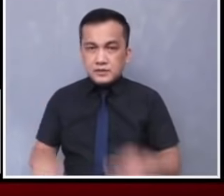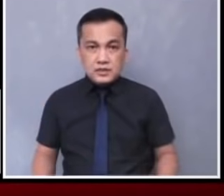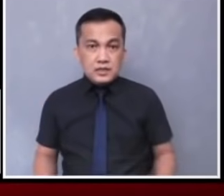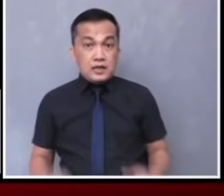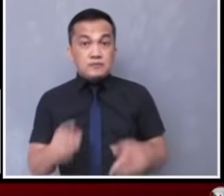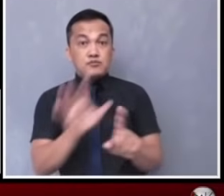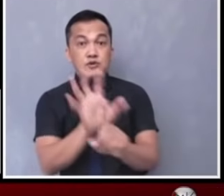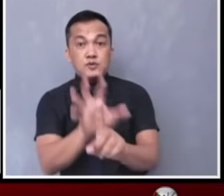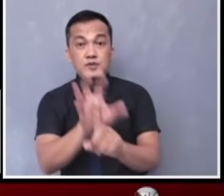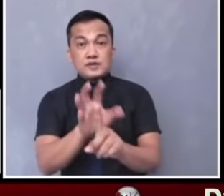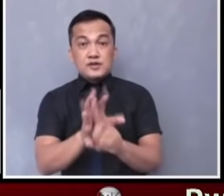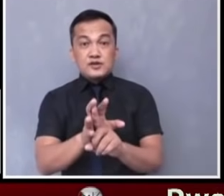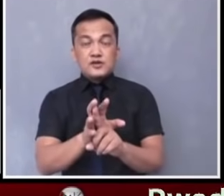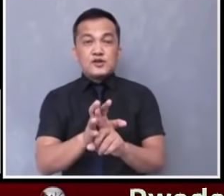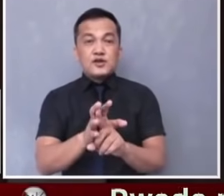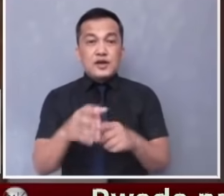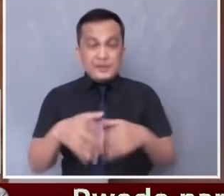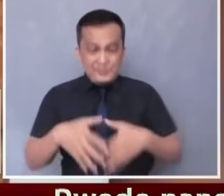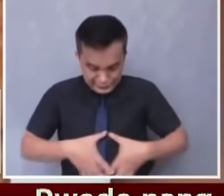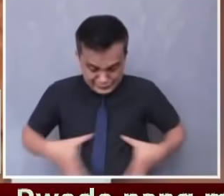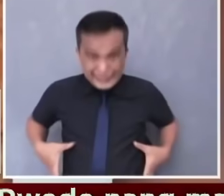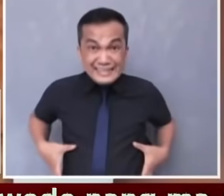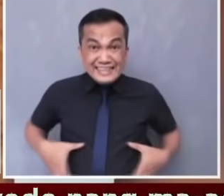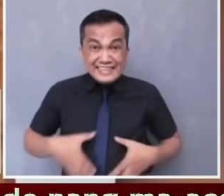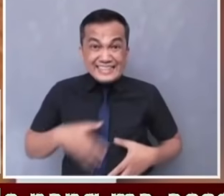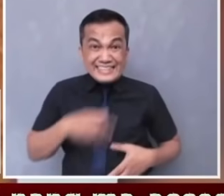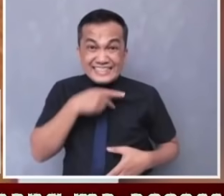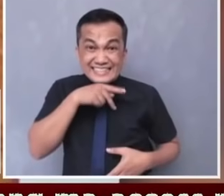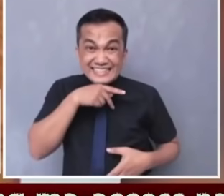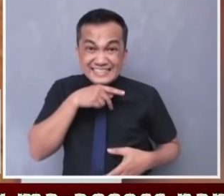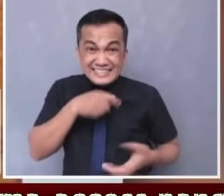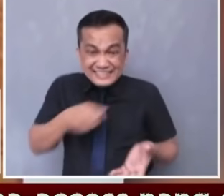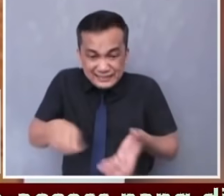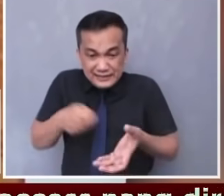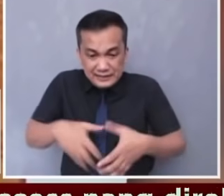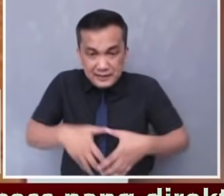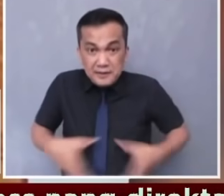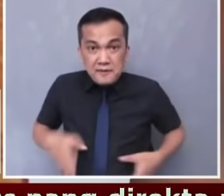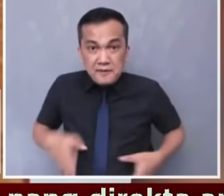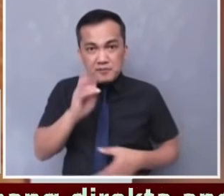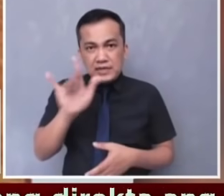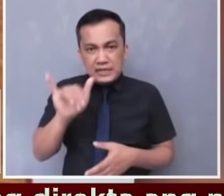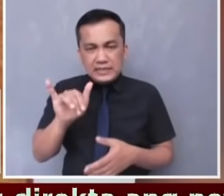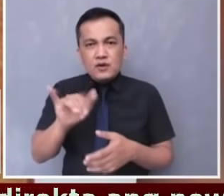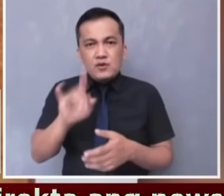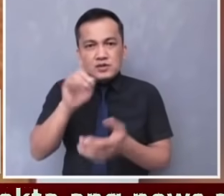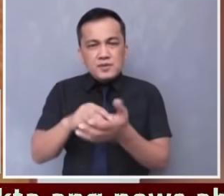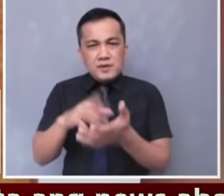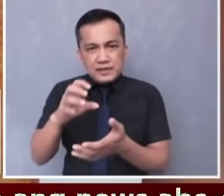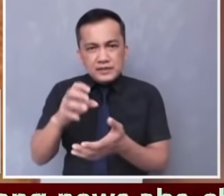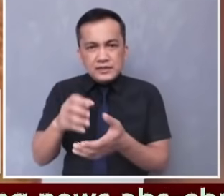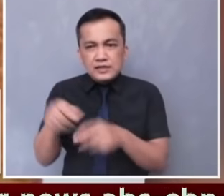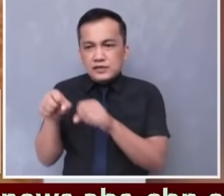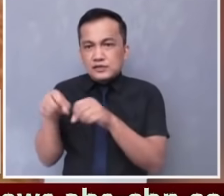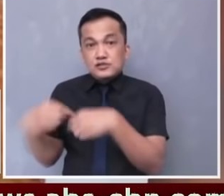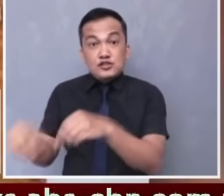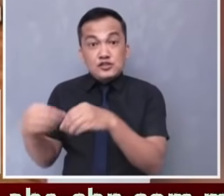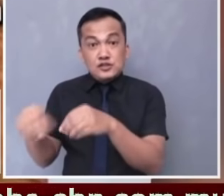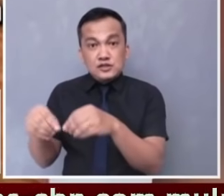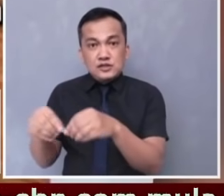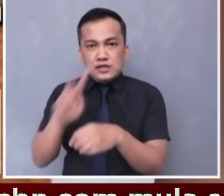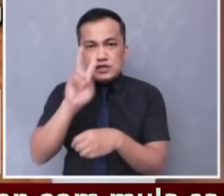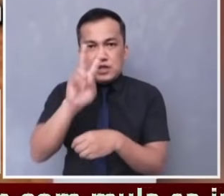lechon deli na alternatibo sa lechon. 1,400 pesos ang tinda ng isang online seller sa 2 kilong